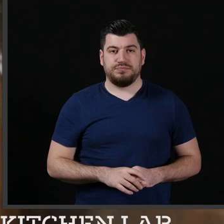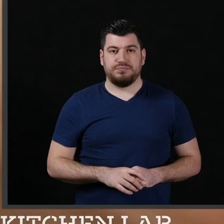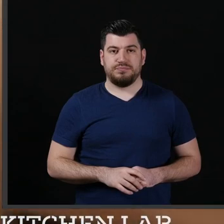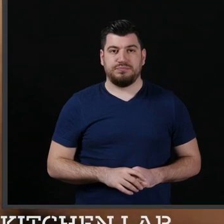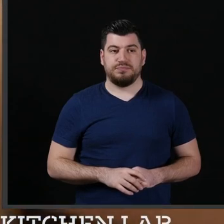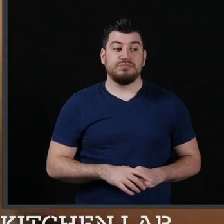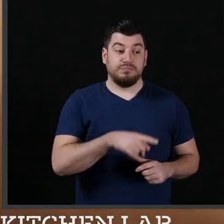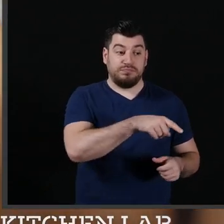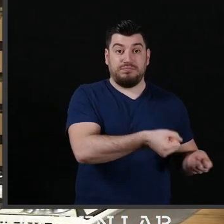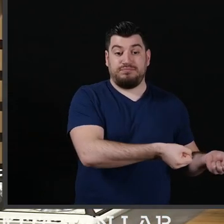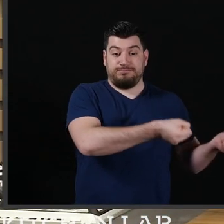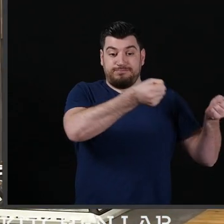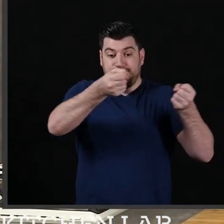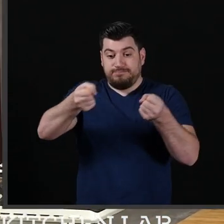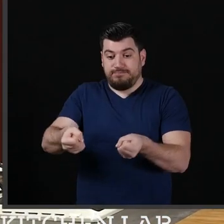Βάζουμε πάνω στη φωτιά.